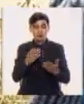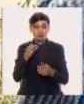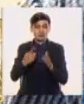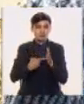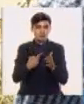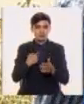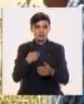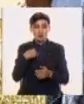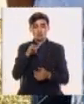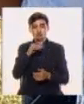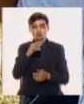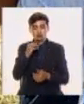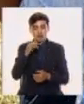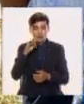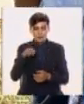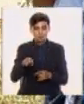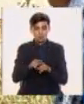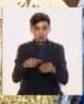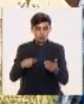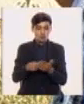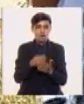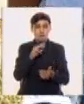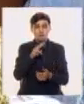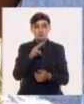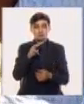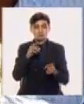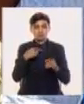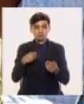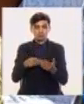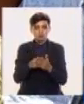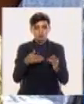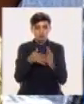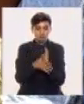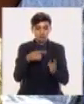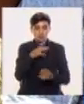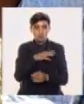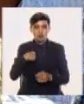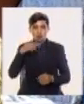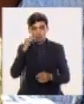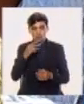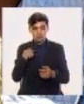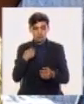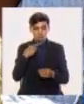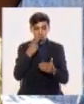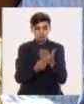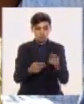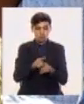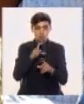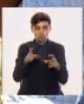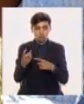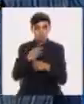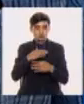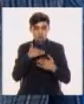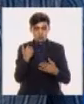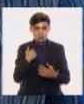требуют материальный ущерб возместить, моральный ущерб возместить. И мы теряем, авторитет свой теряем, к нам люди не хотят